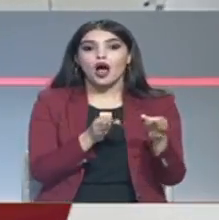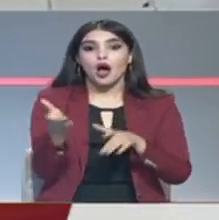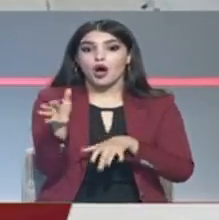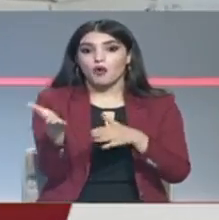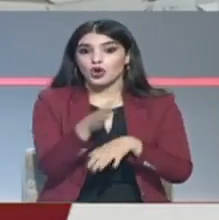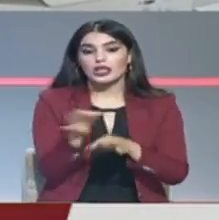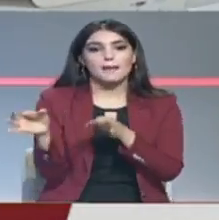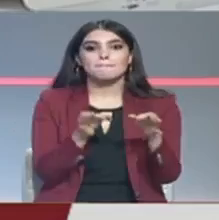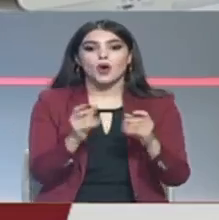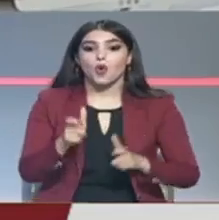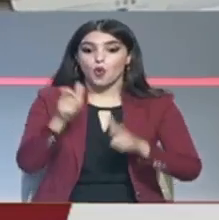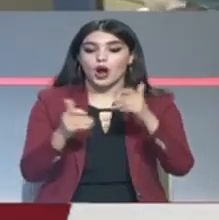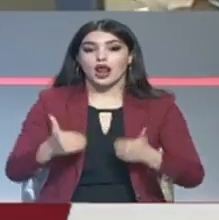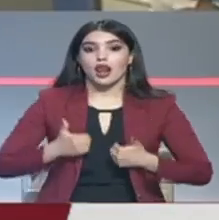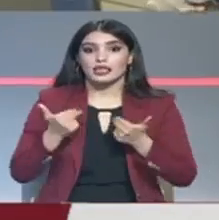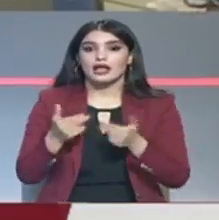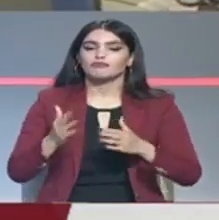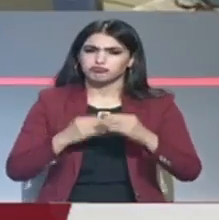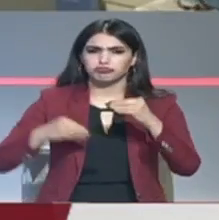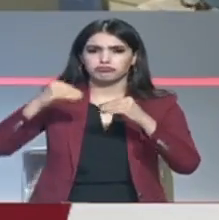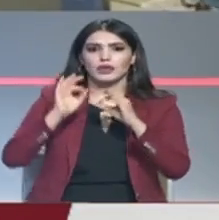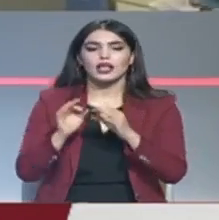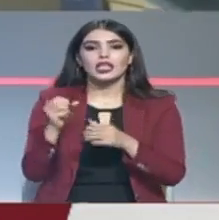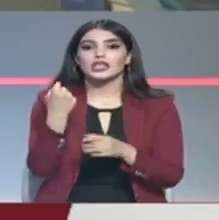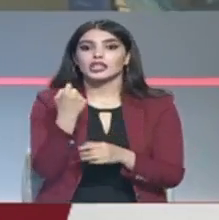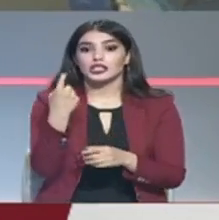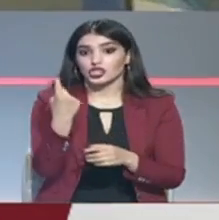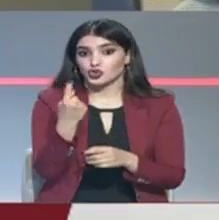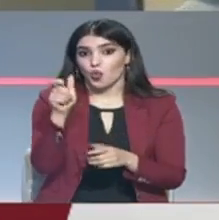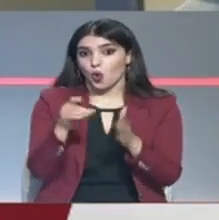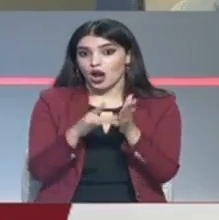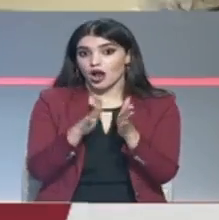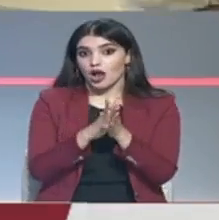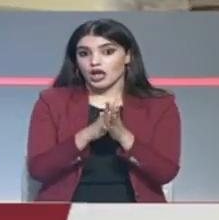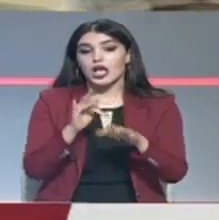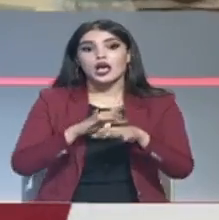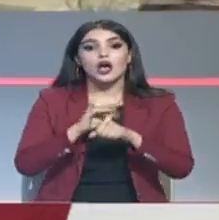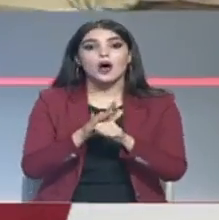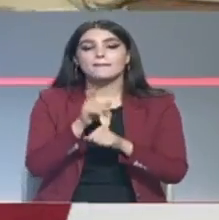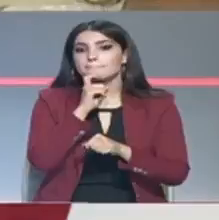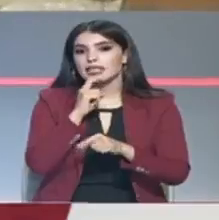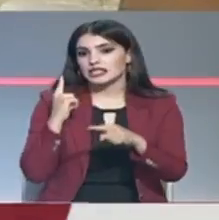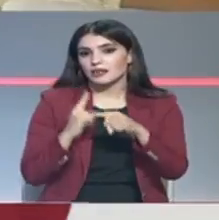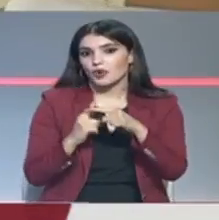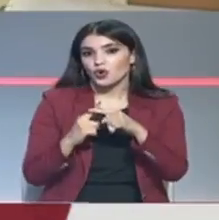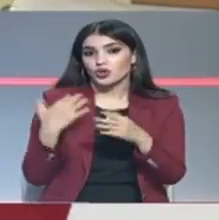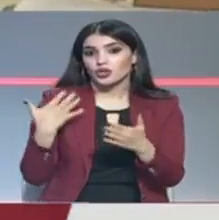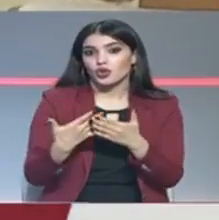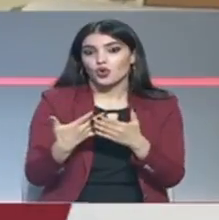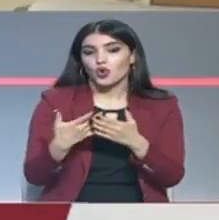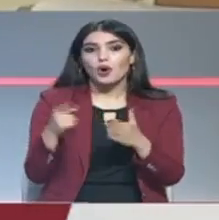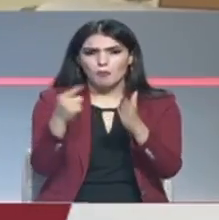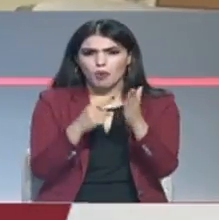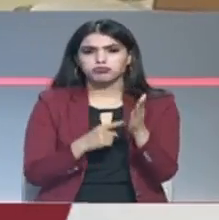عدد حالات الشفاء هذا الى جانب تسجيل حاله اصابه واحده سابقه لا تزال حامله للفيروس مؤشرات